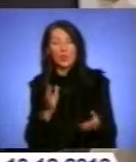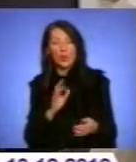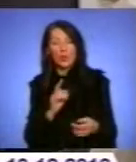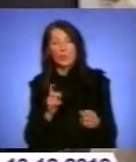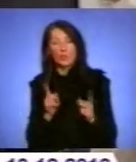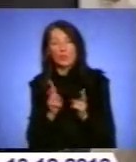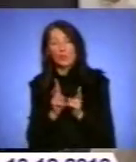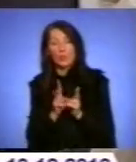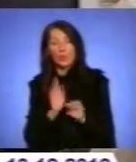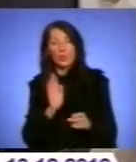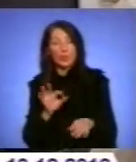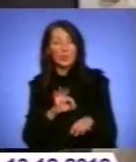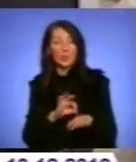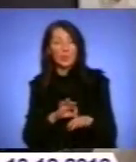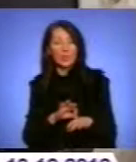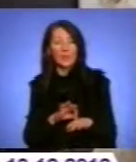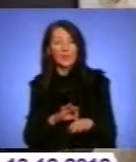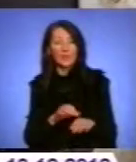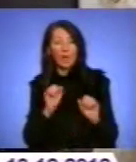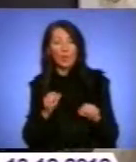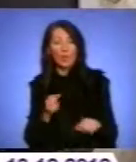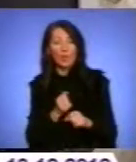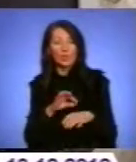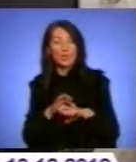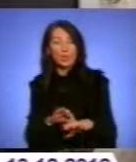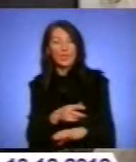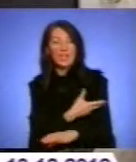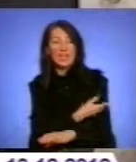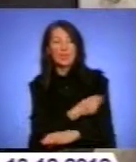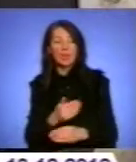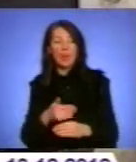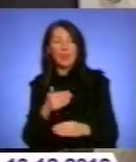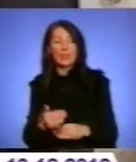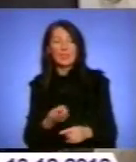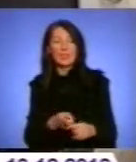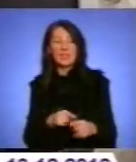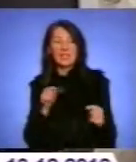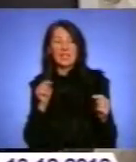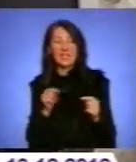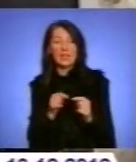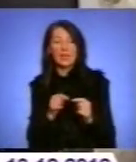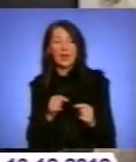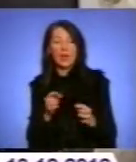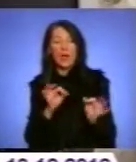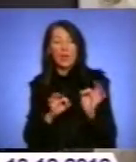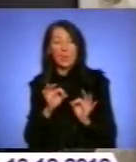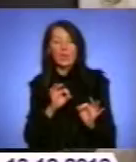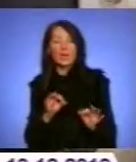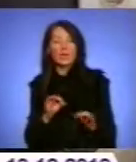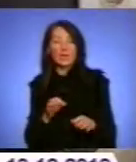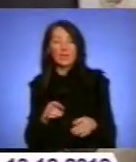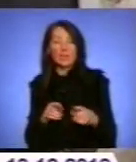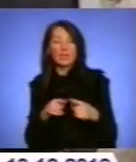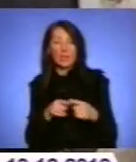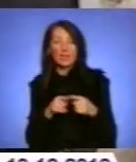проконтактує, вона захворіє. Можна провести щеплення пізніше, це згідно теж рекомендації дільничного